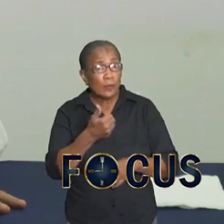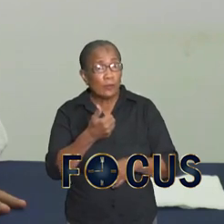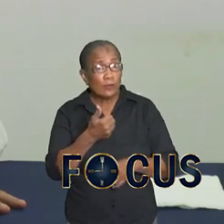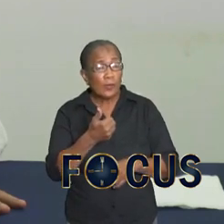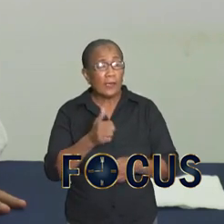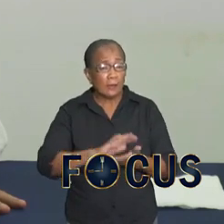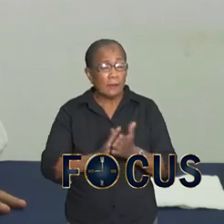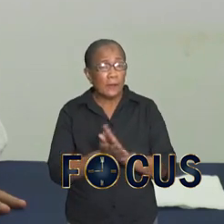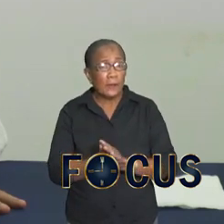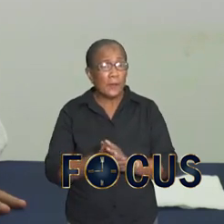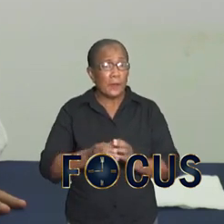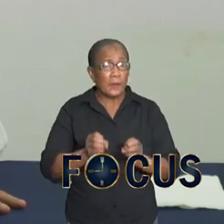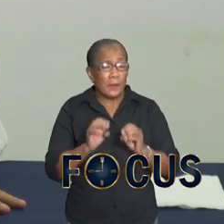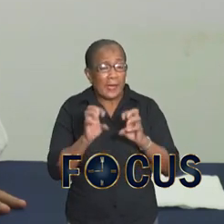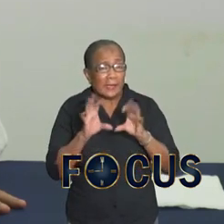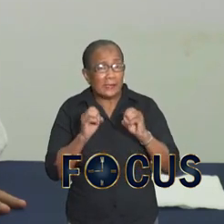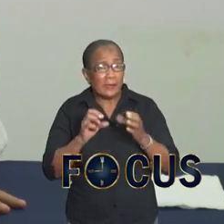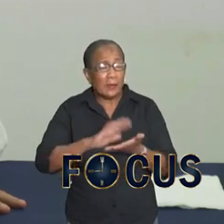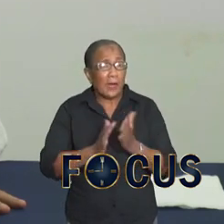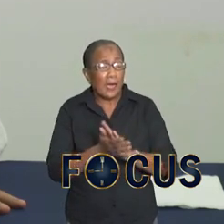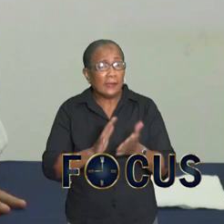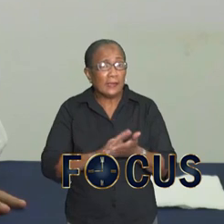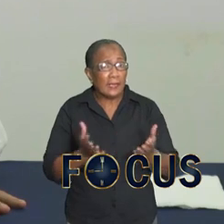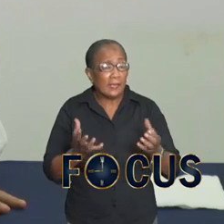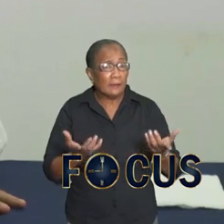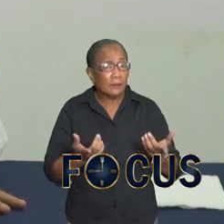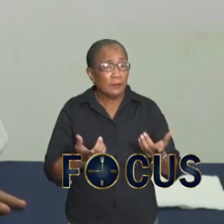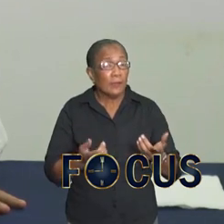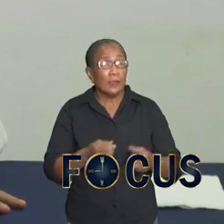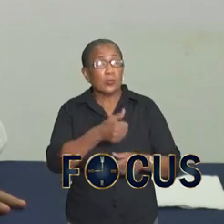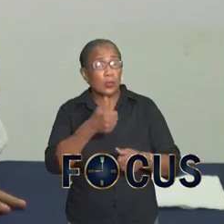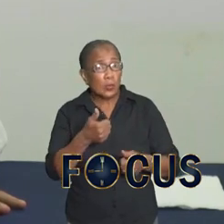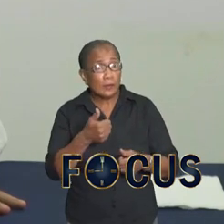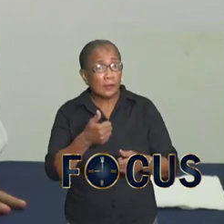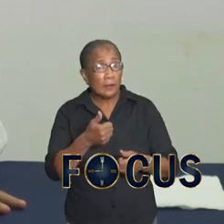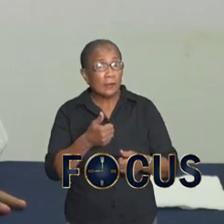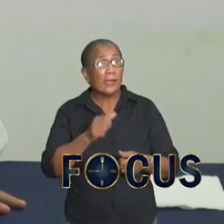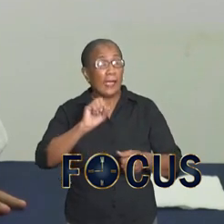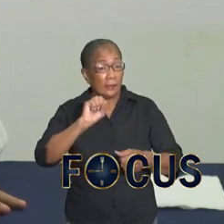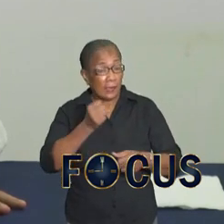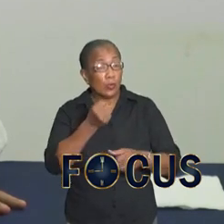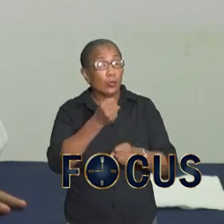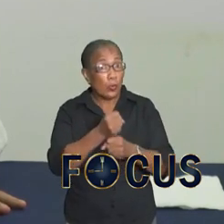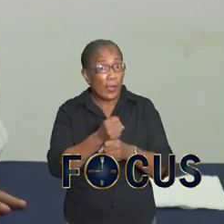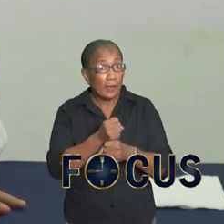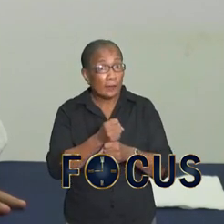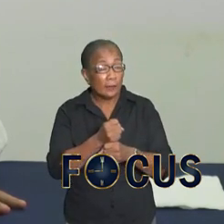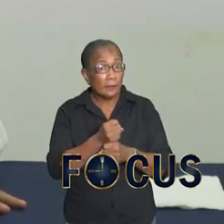parasietenbehandeling. Het bestaat al jaren, het heeft zelfs een Nobelprijs gewonnen, maar het is een geweldig middel en het helpt heel goed en het is